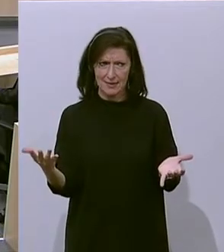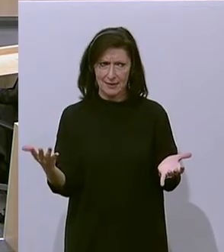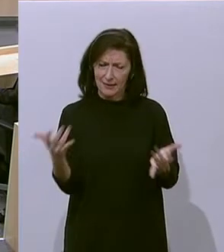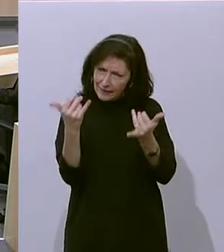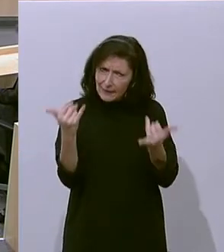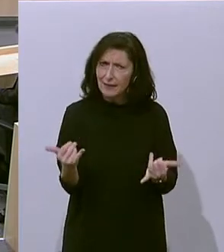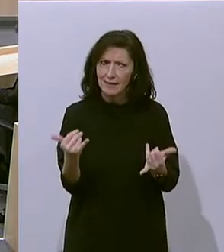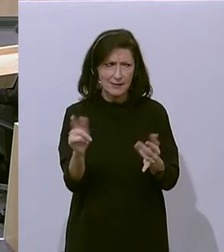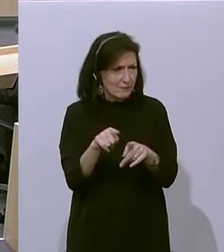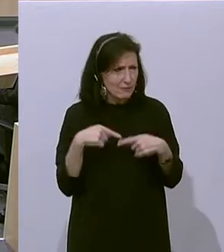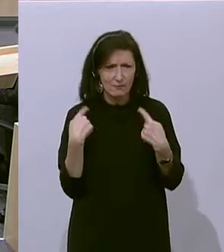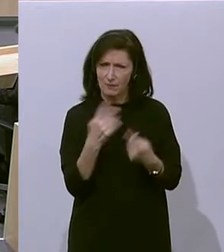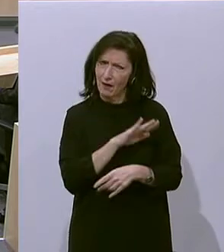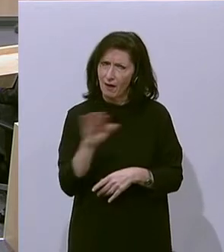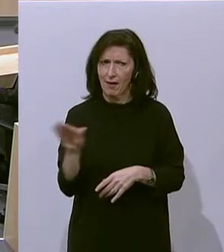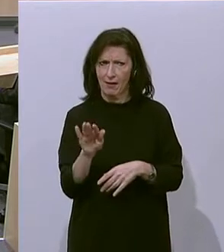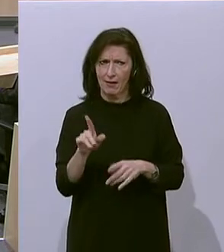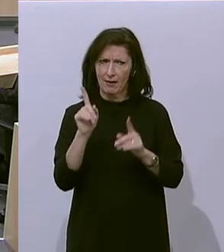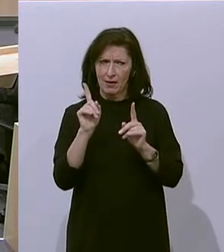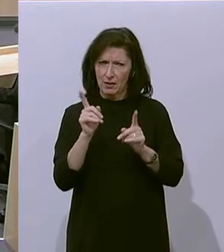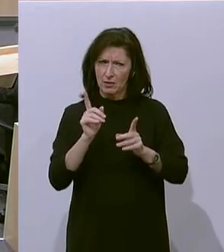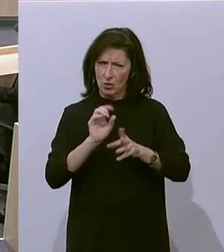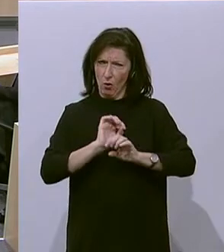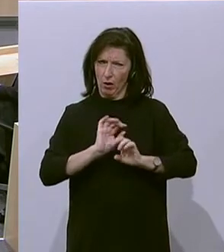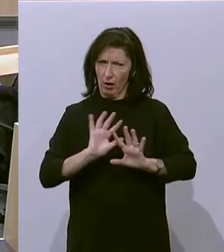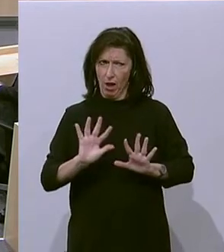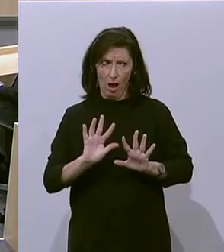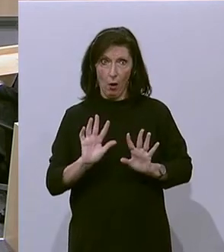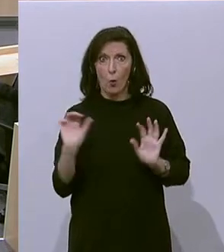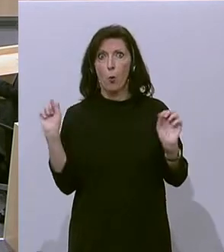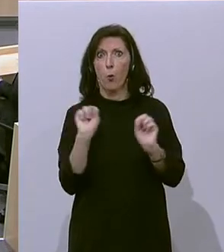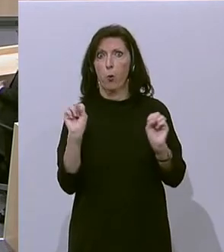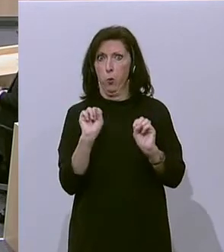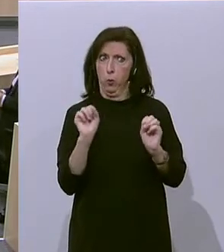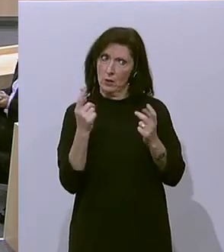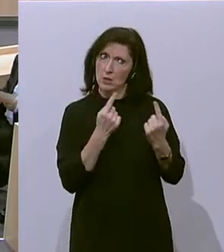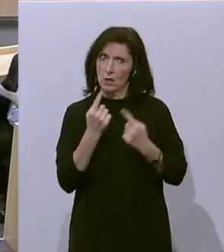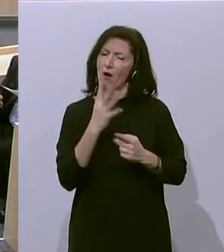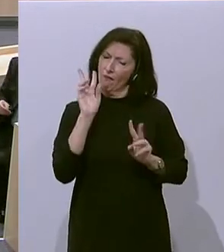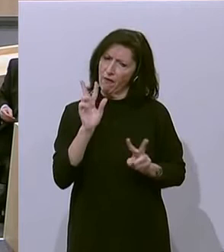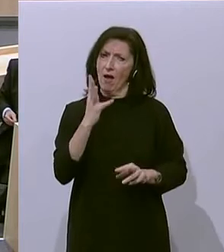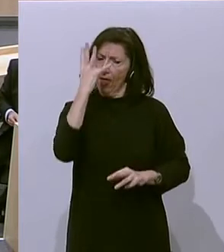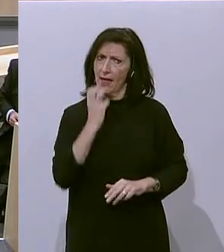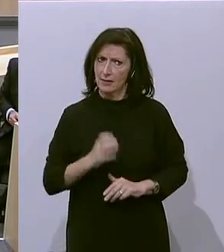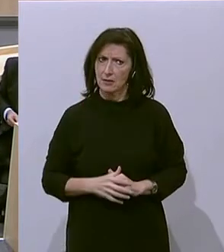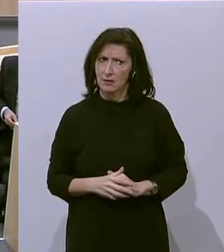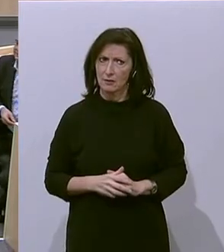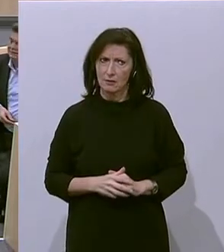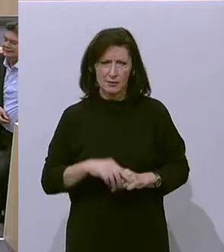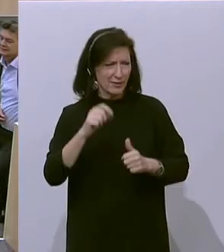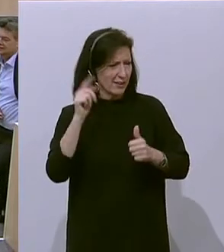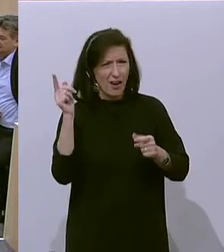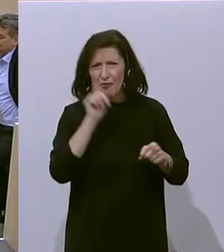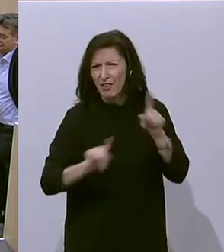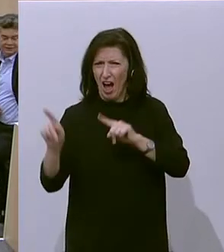spätestens jetzt sollte uns allen der Ernst der Lage mehr als bewusst sein. Denn was heißt denn das alles? Diese